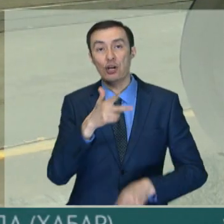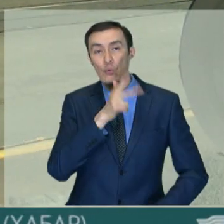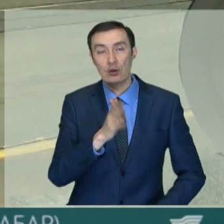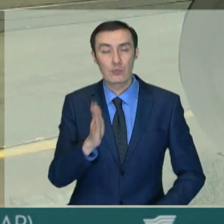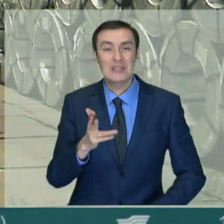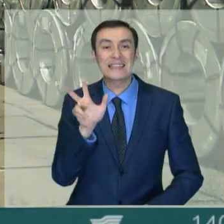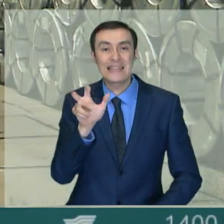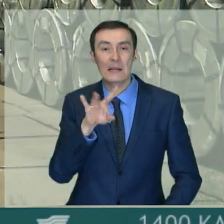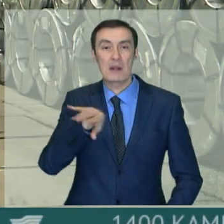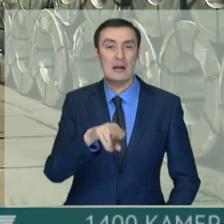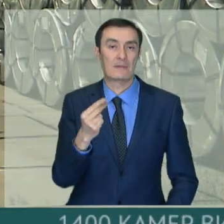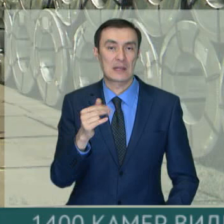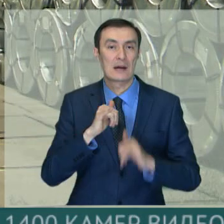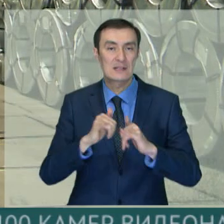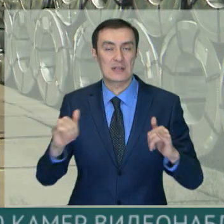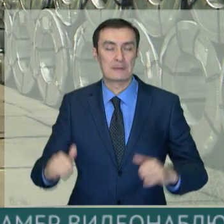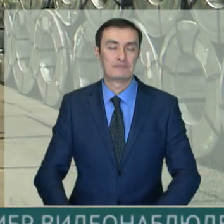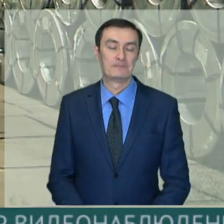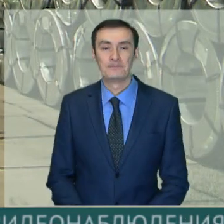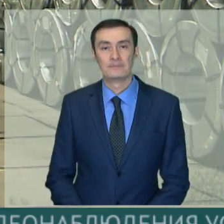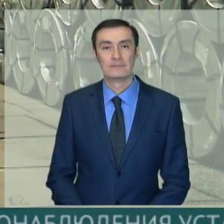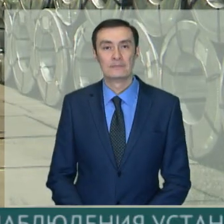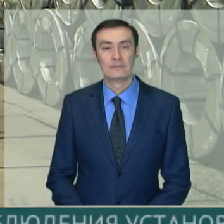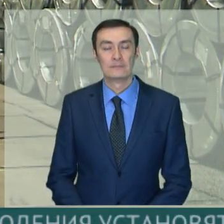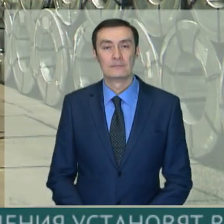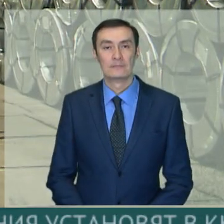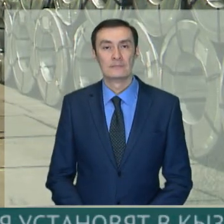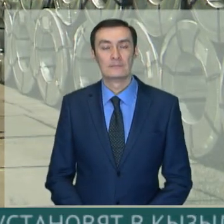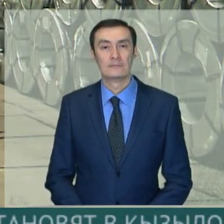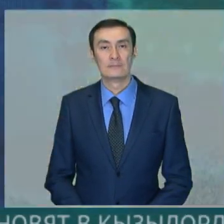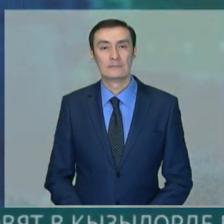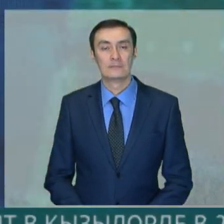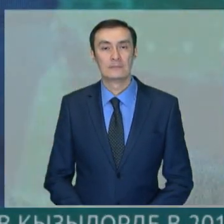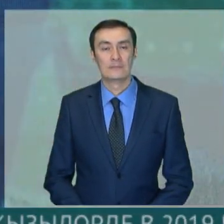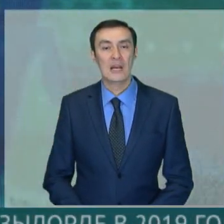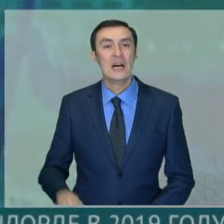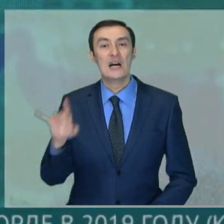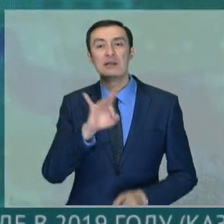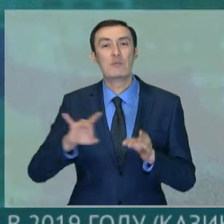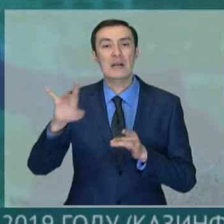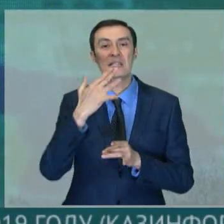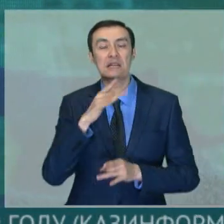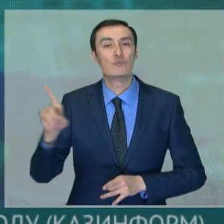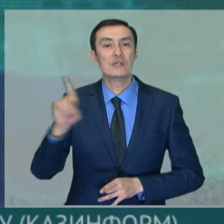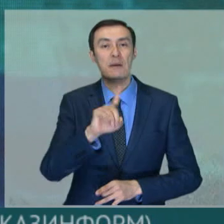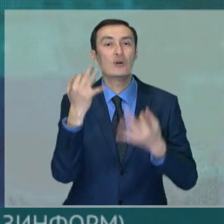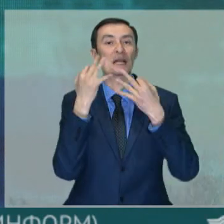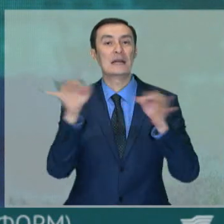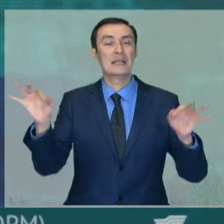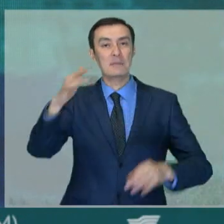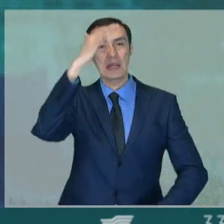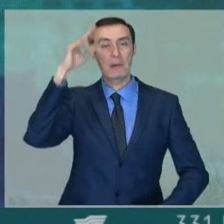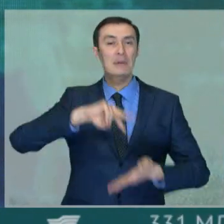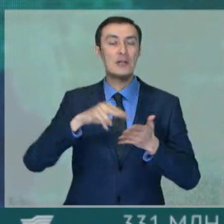300 миллиардов тенге. Илана Чаус, Василий Савкин, Асета Саинов, Хабар, Карагандинская область. Республиканский музей под открытым